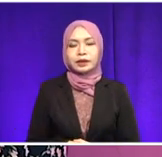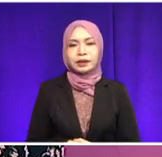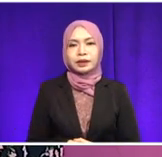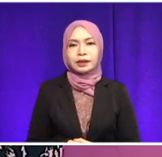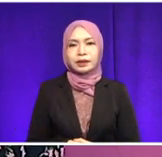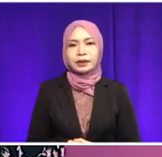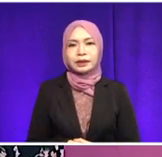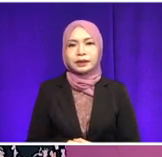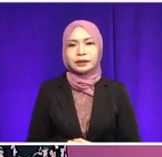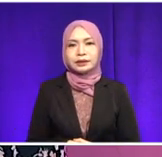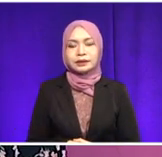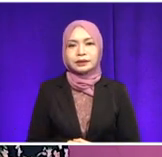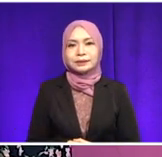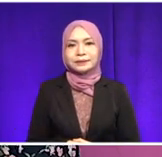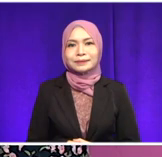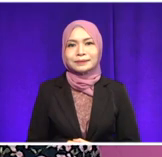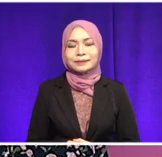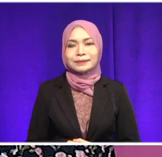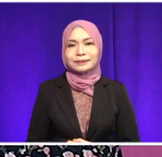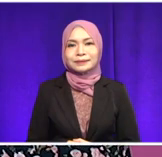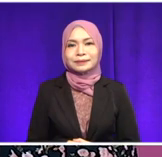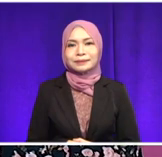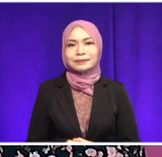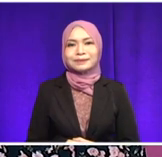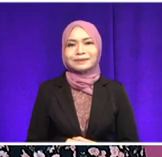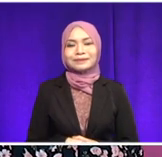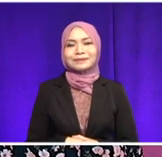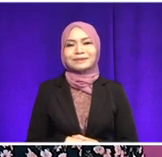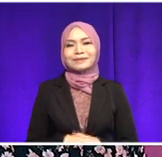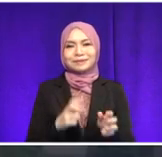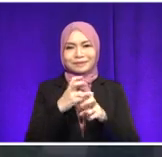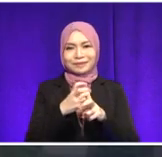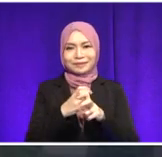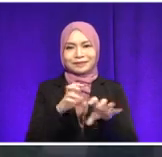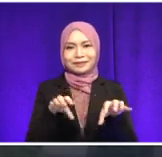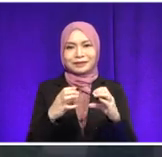terperinci mungkin pelukan satu proses yang panjang